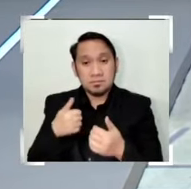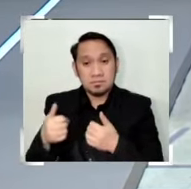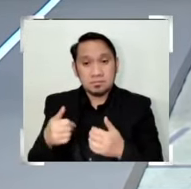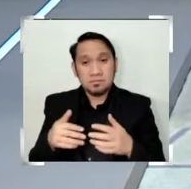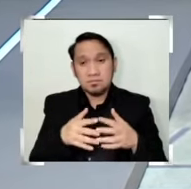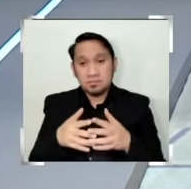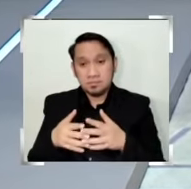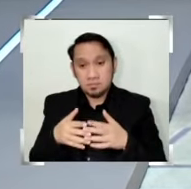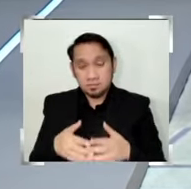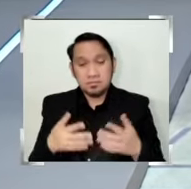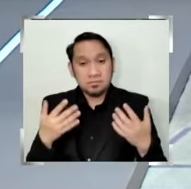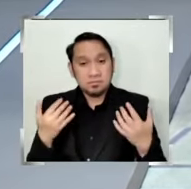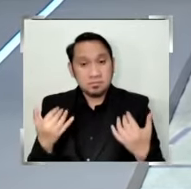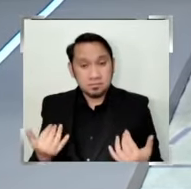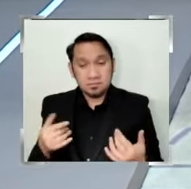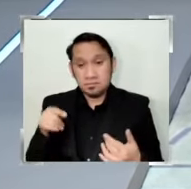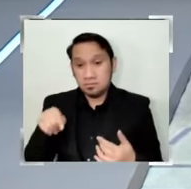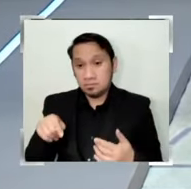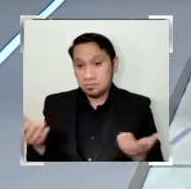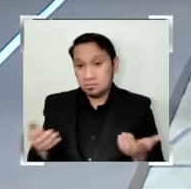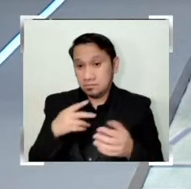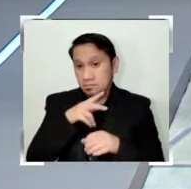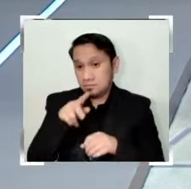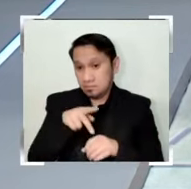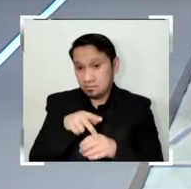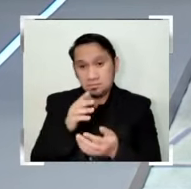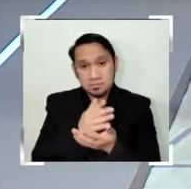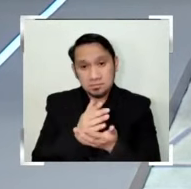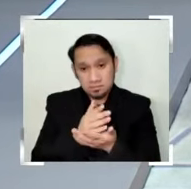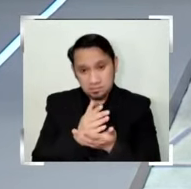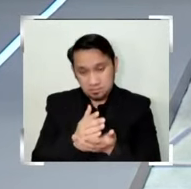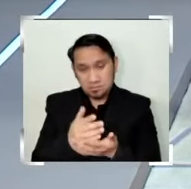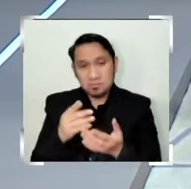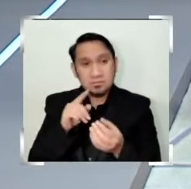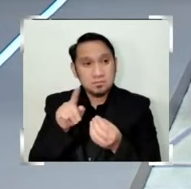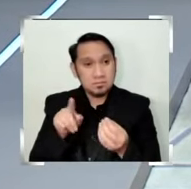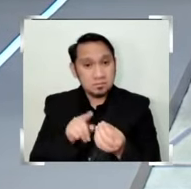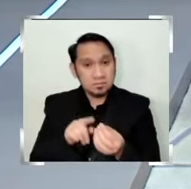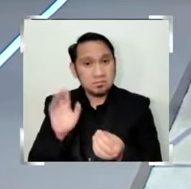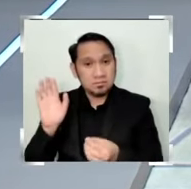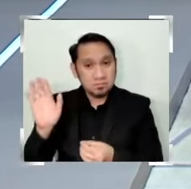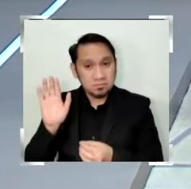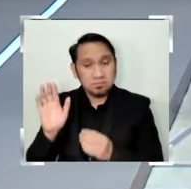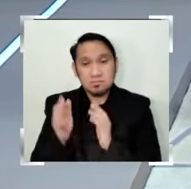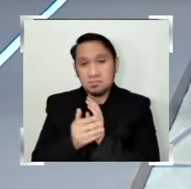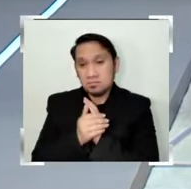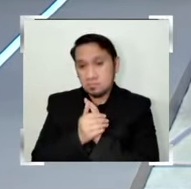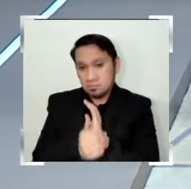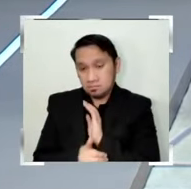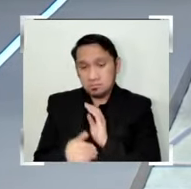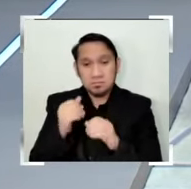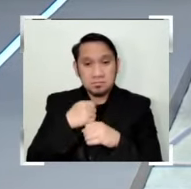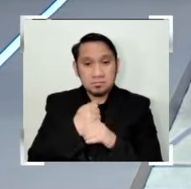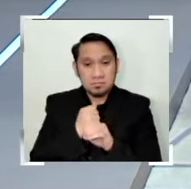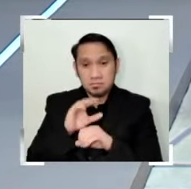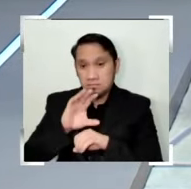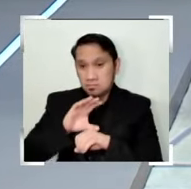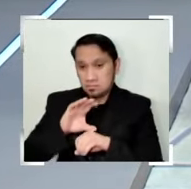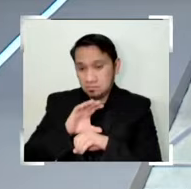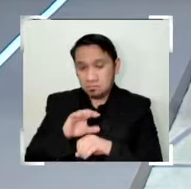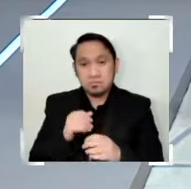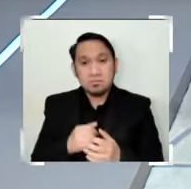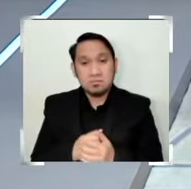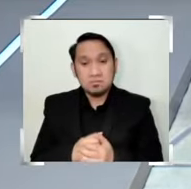Kaya ngayong nasa bansa siya, ibinabahagi niya sa iba ang kanyang kaalaman sa paggawa ng tsokolate para malasap na nila